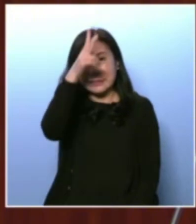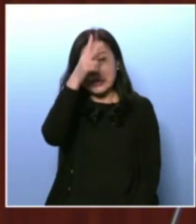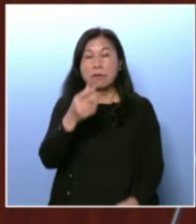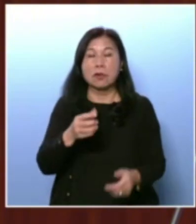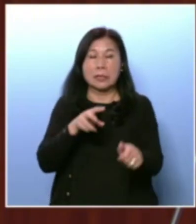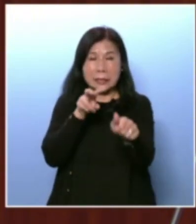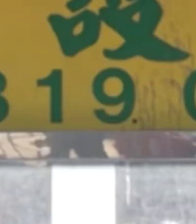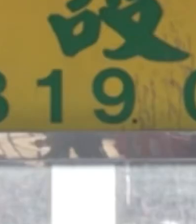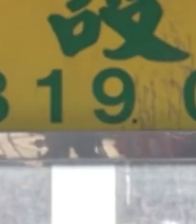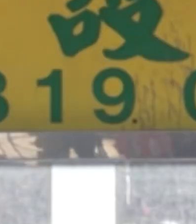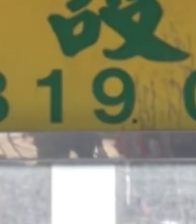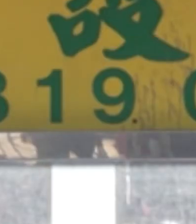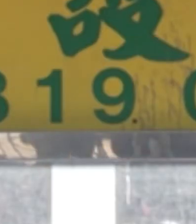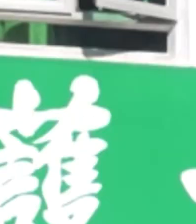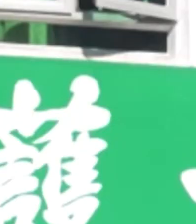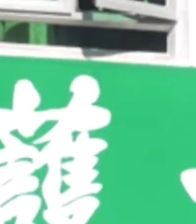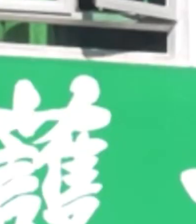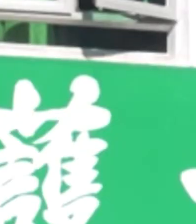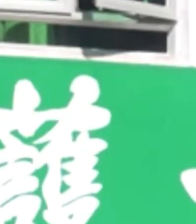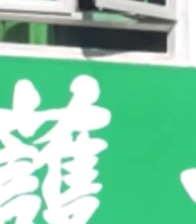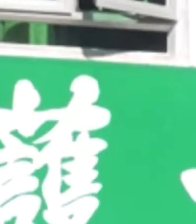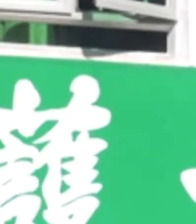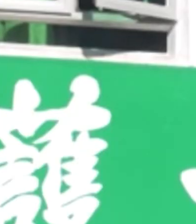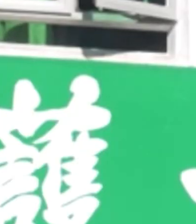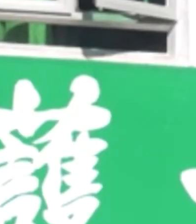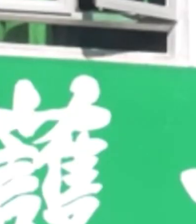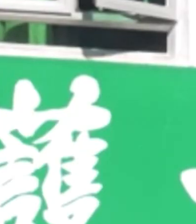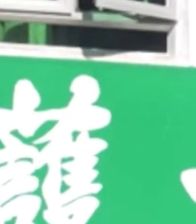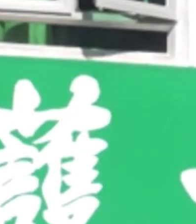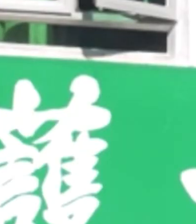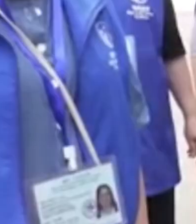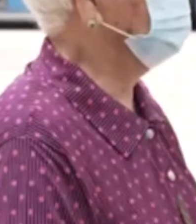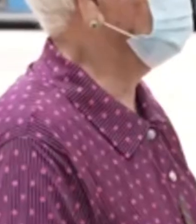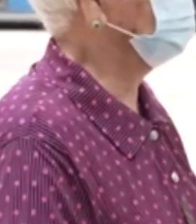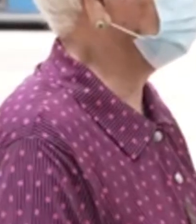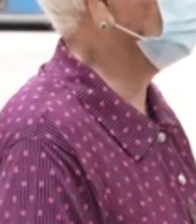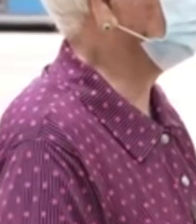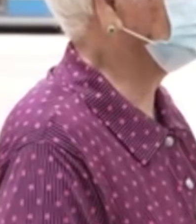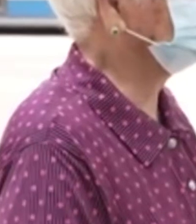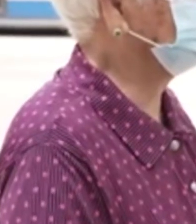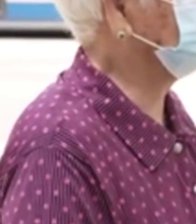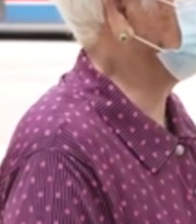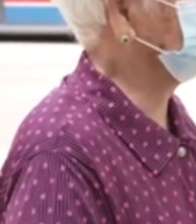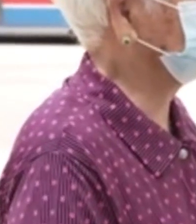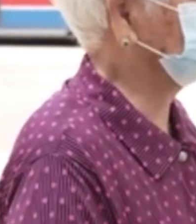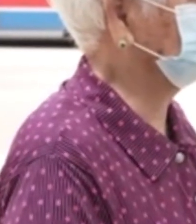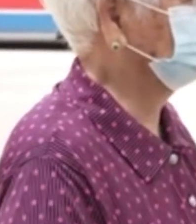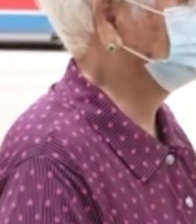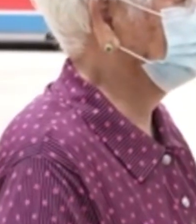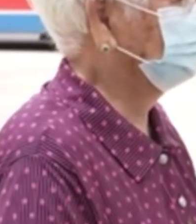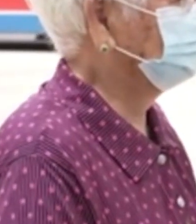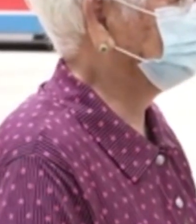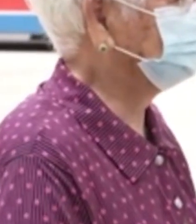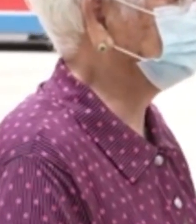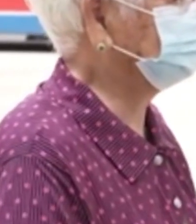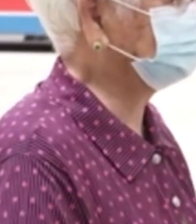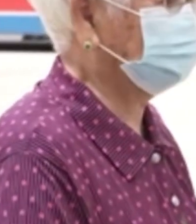者，除了提供照顾者津贴、暂托服务、一站式资讯网站